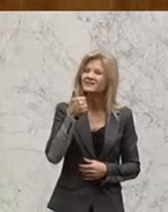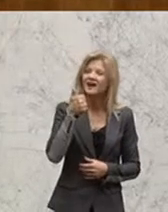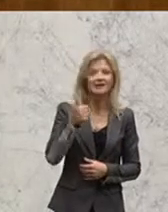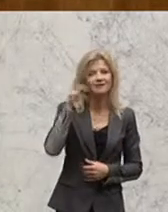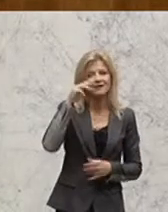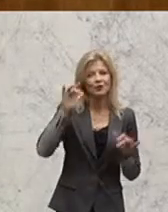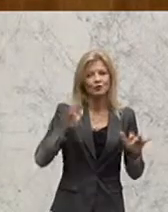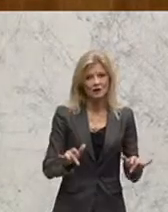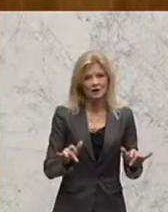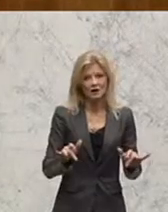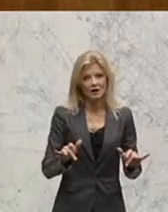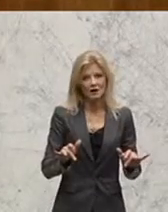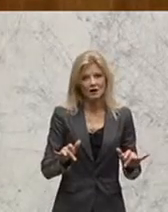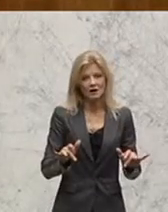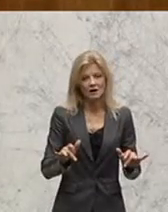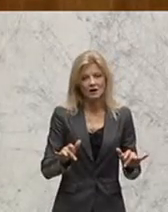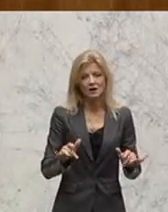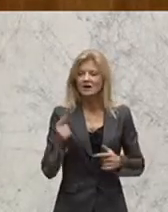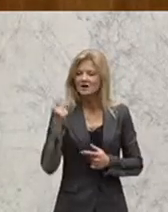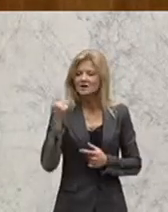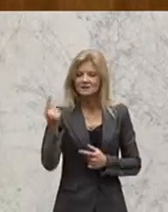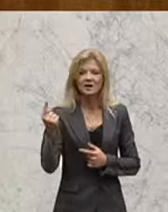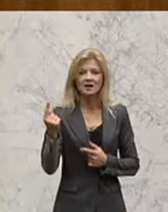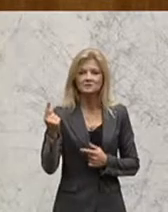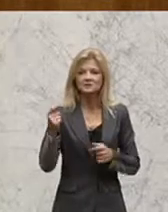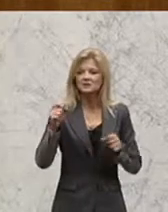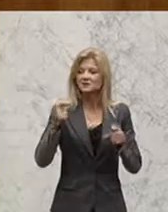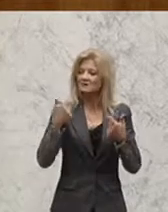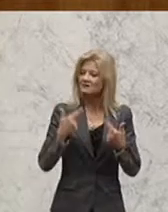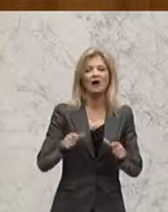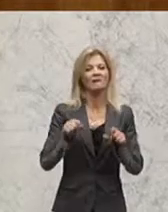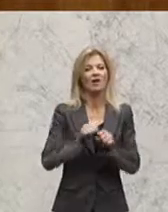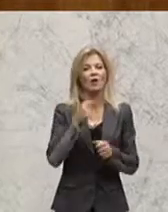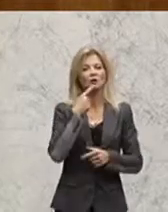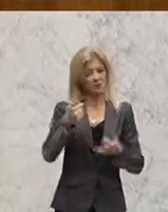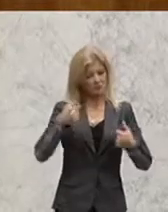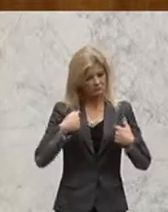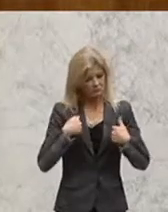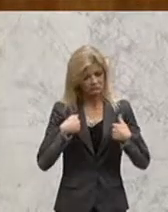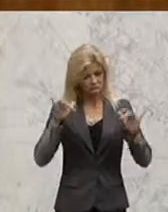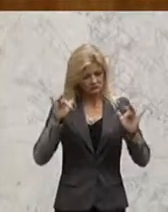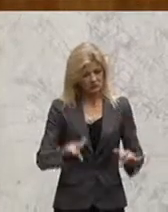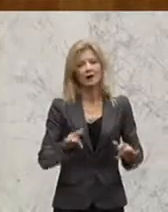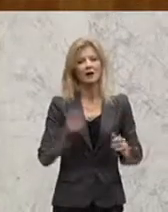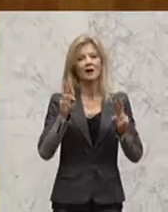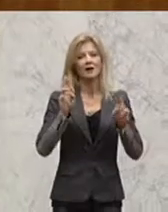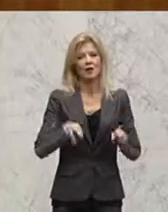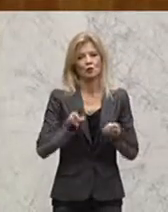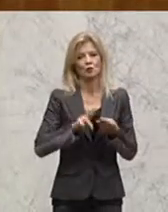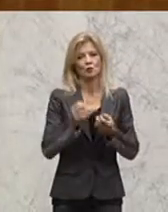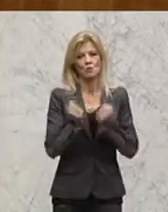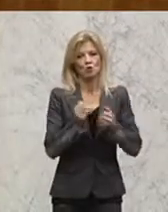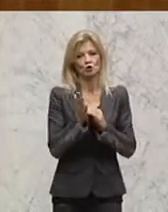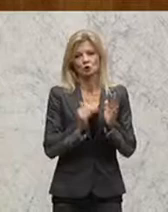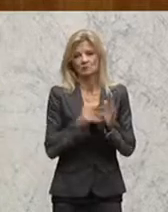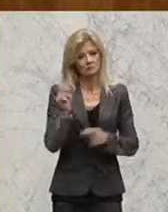keine Religion gleichzeitig auch sich als Politik und Rechtssystem definieren darf. Dort beginnt letztlich der Missbrauch. Und genau